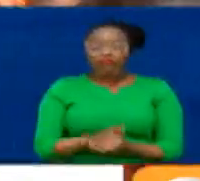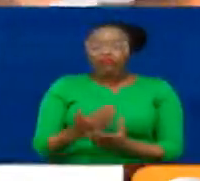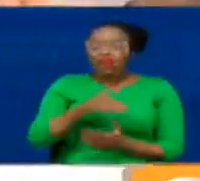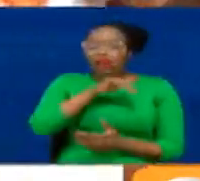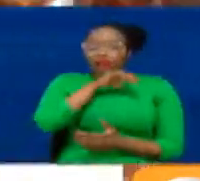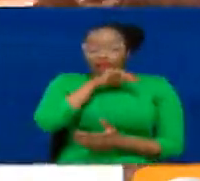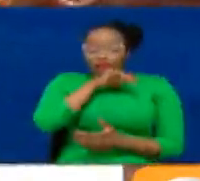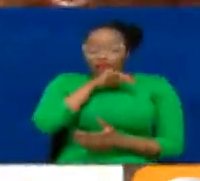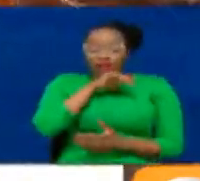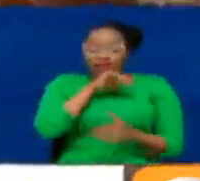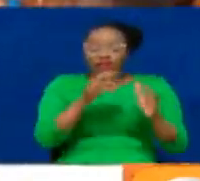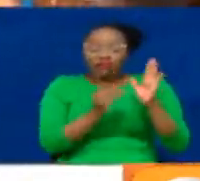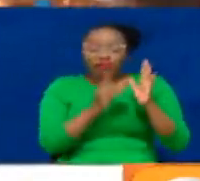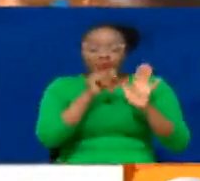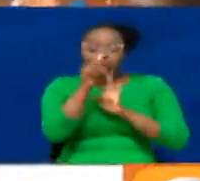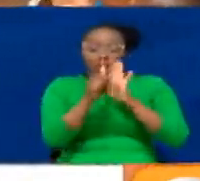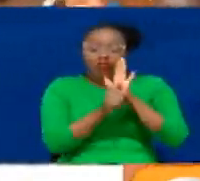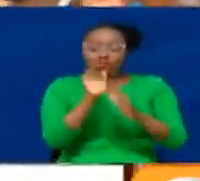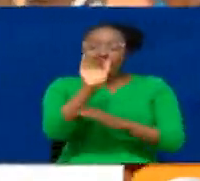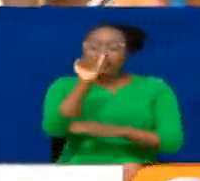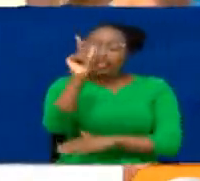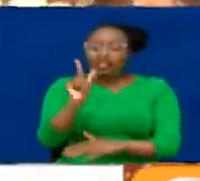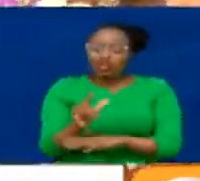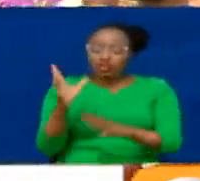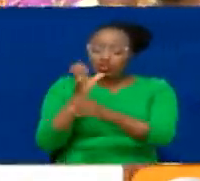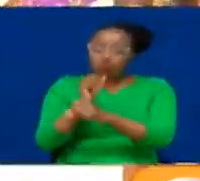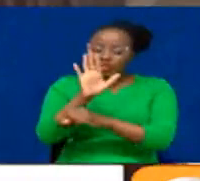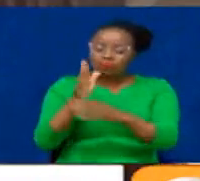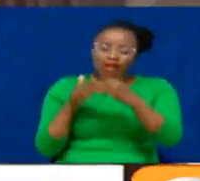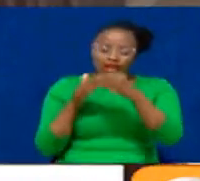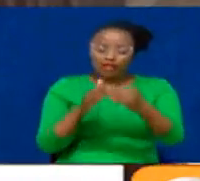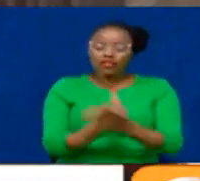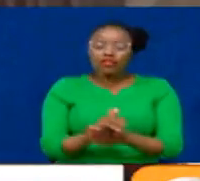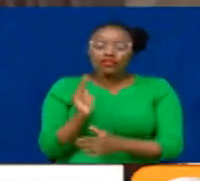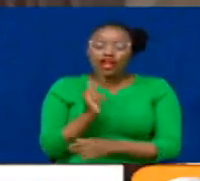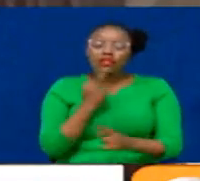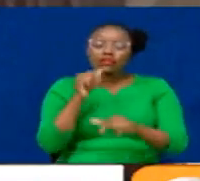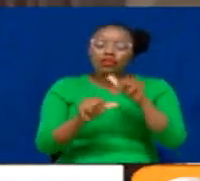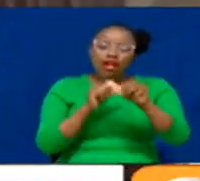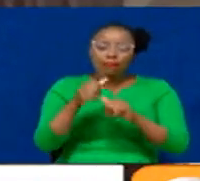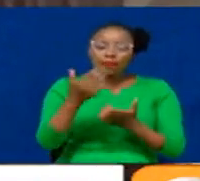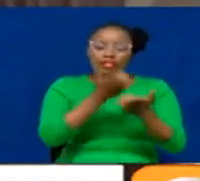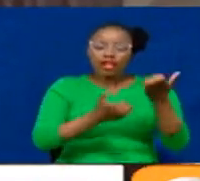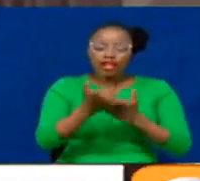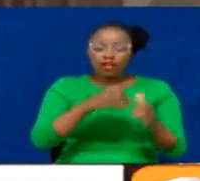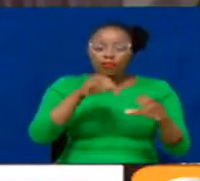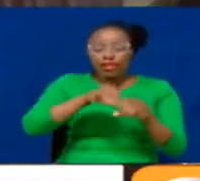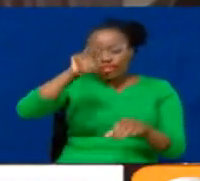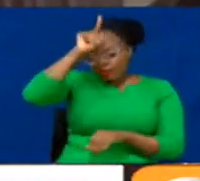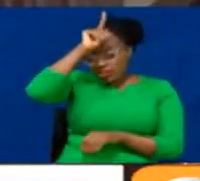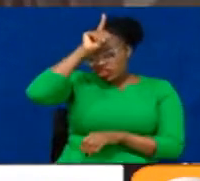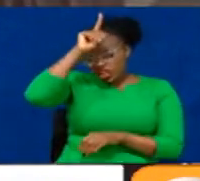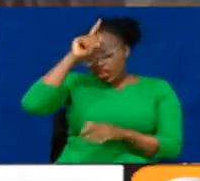Odinga outlined his agenda for the mountain, asking the region to trust his leadership. Tunaongea juu ya mambo ya uchumi mashinani.